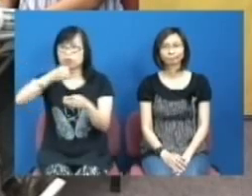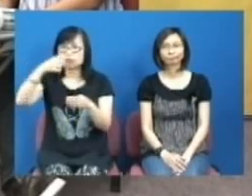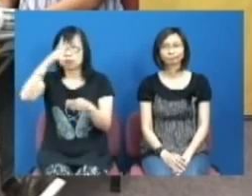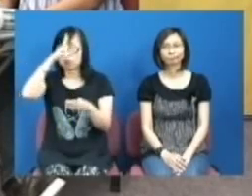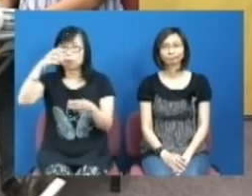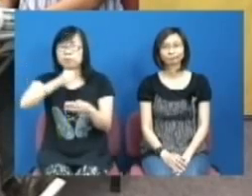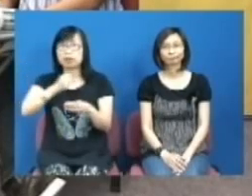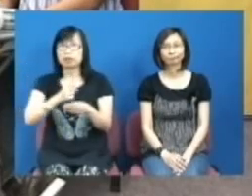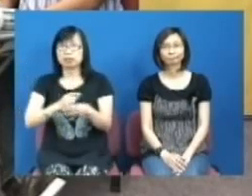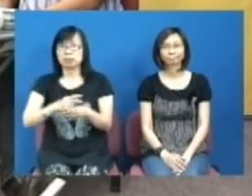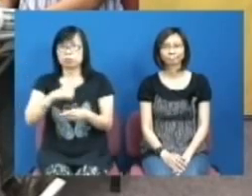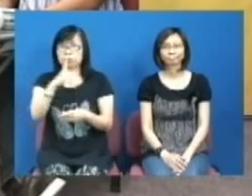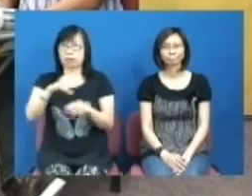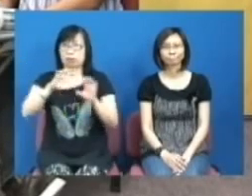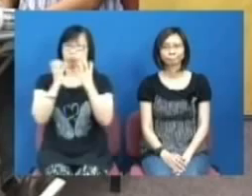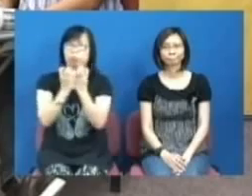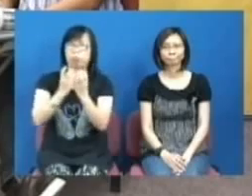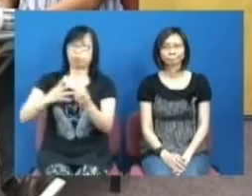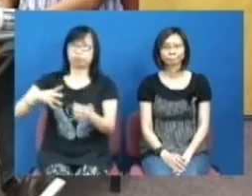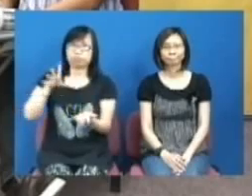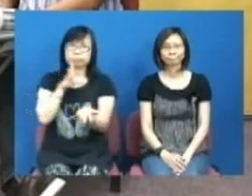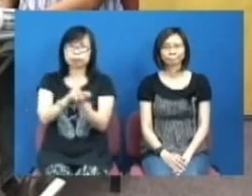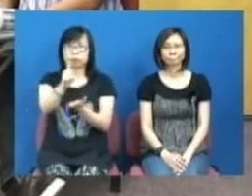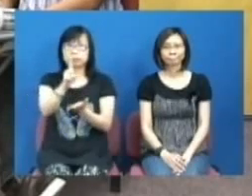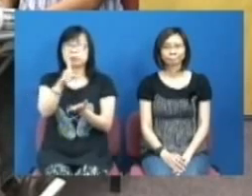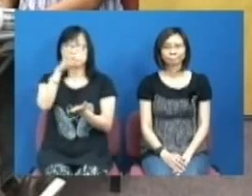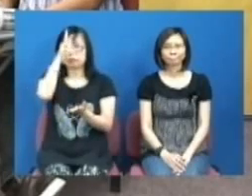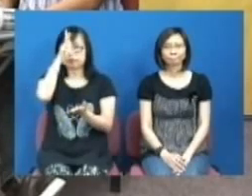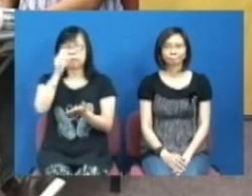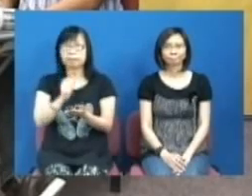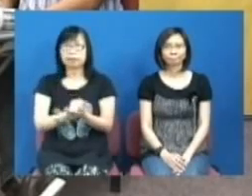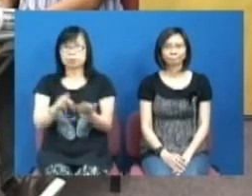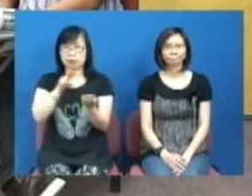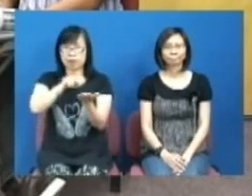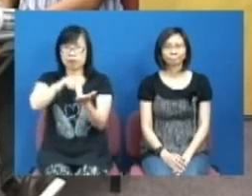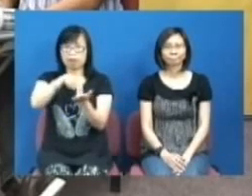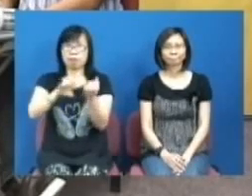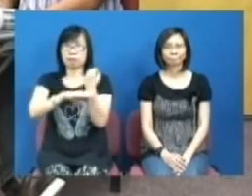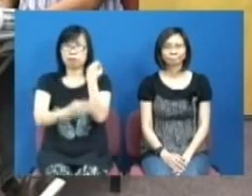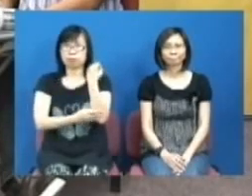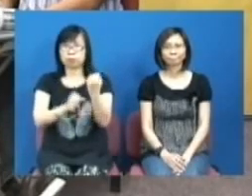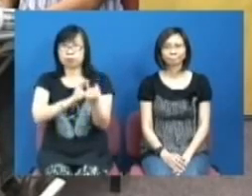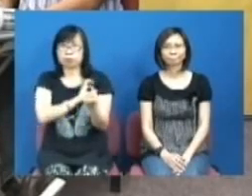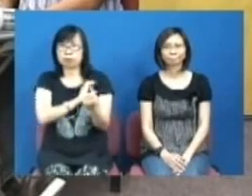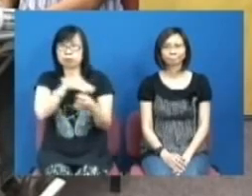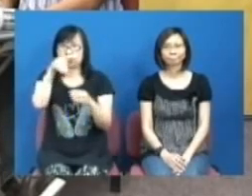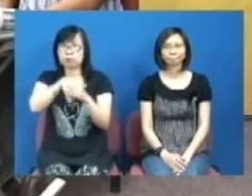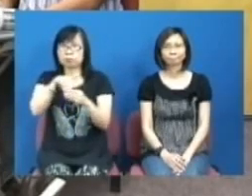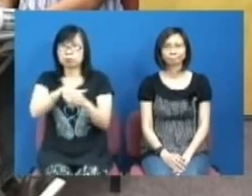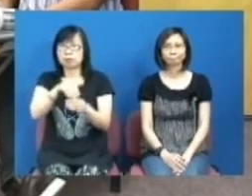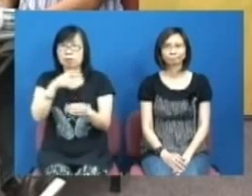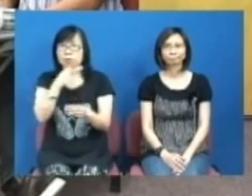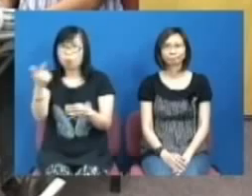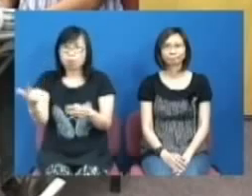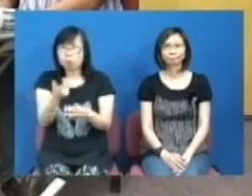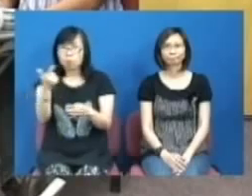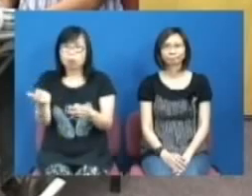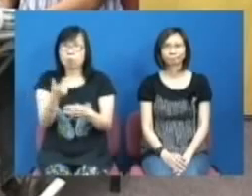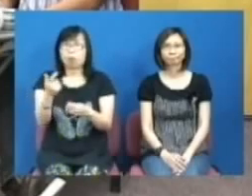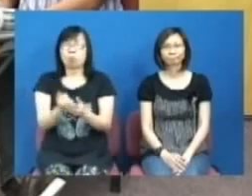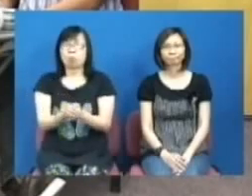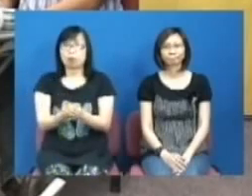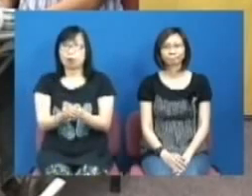穿黨專政，你真係好煩。或者是在立法會競選的時候，有大量的候選人說要結